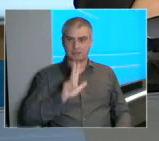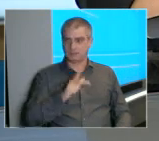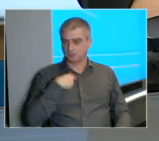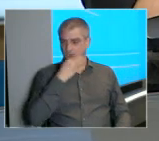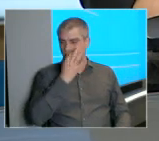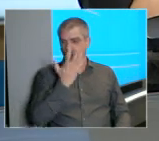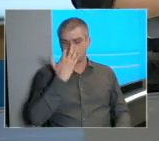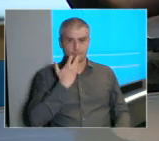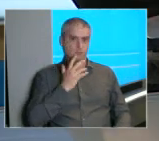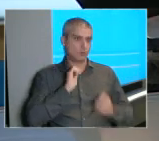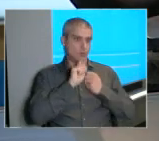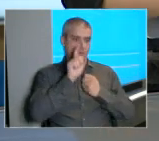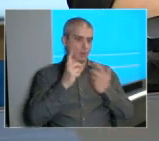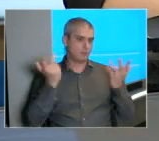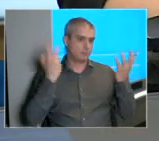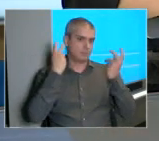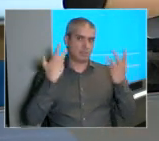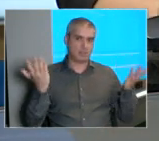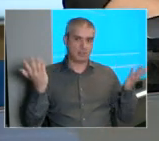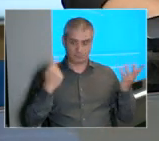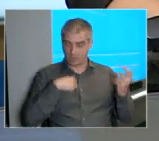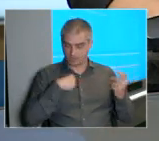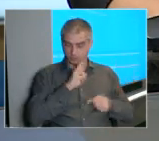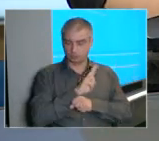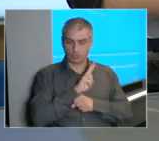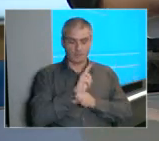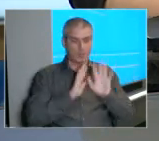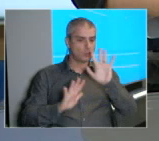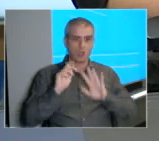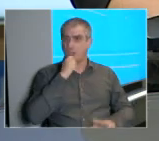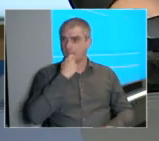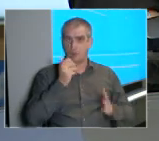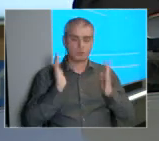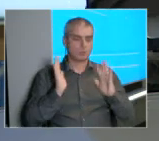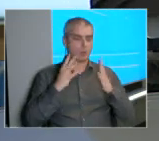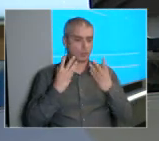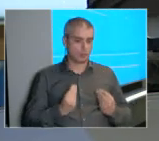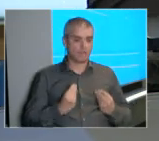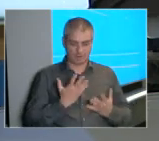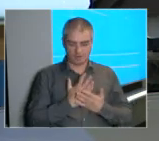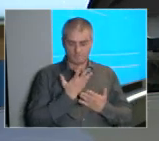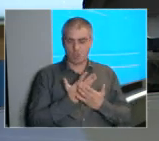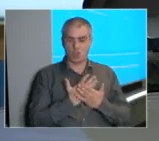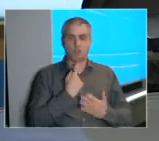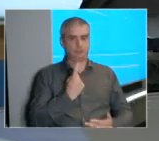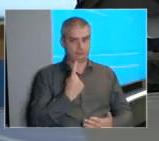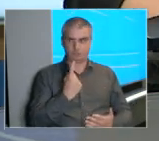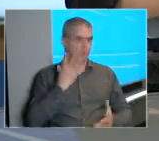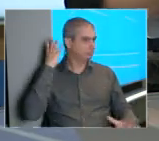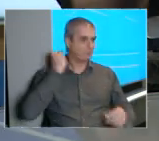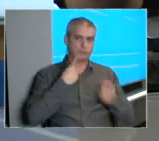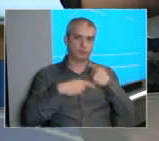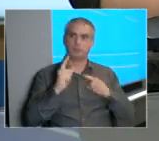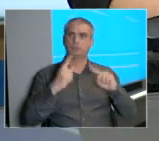שואלת בתמימות ואולי בחוסר ידע, אנחנו שמרנו על עמימות מאוד מאוד טובה שהוכיחה את עצמה לאורך שנים